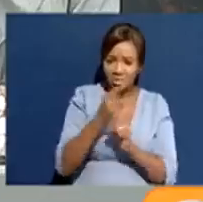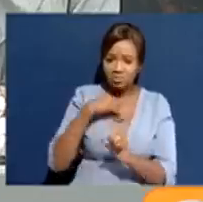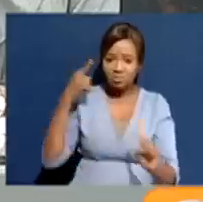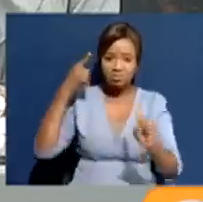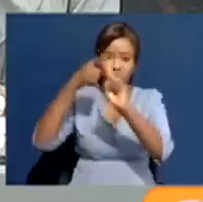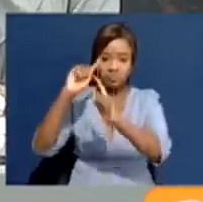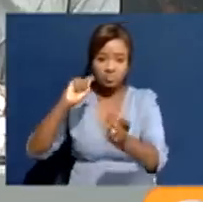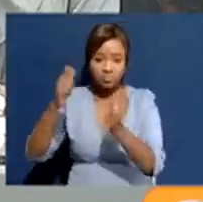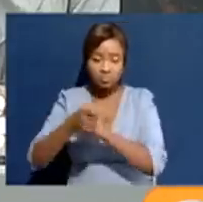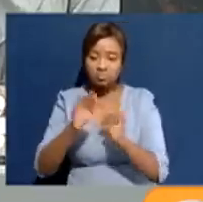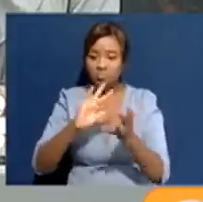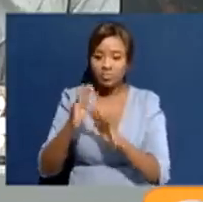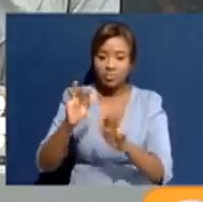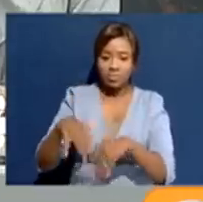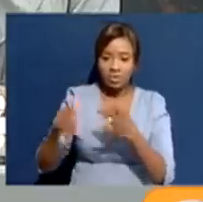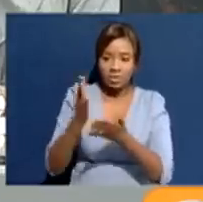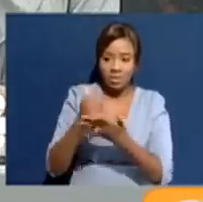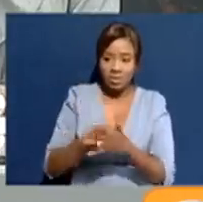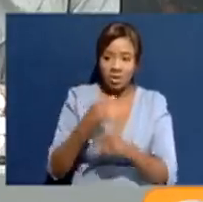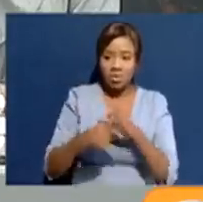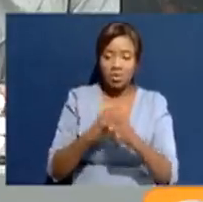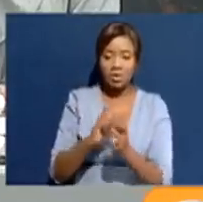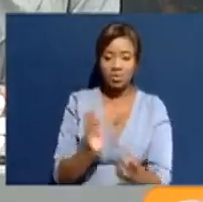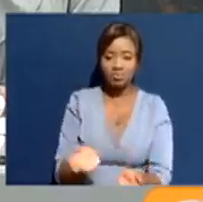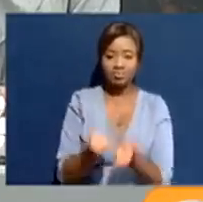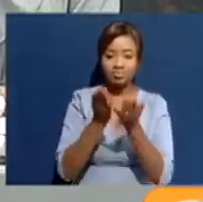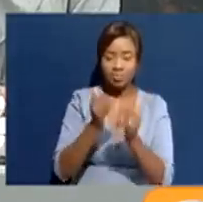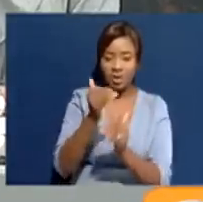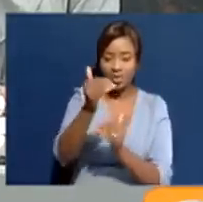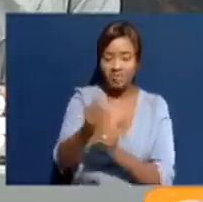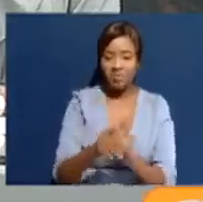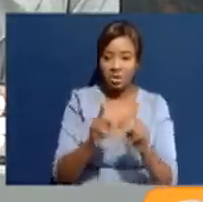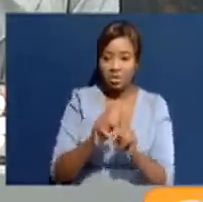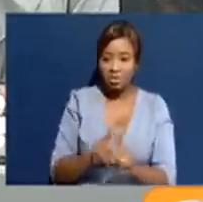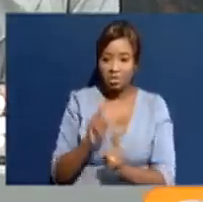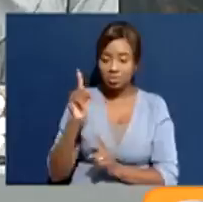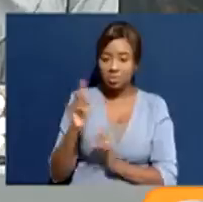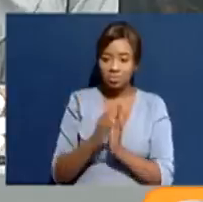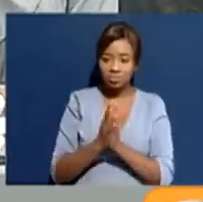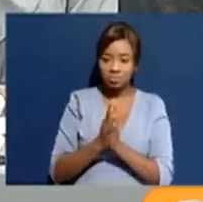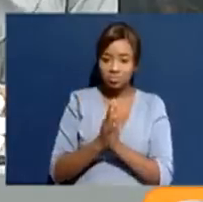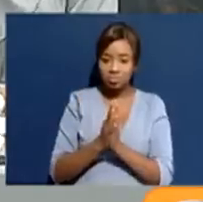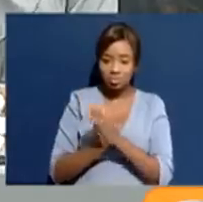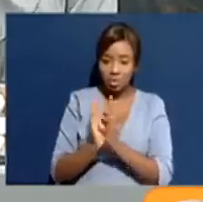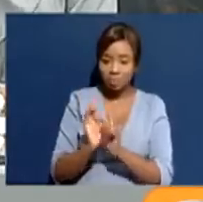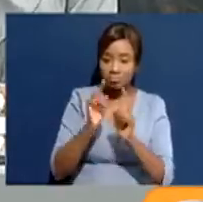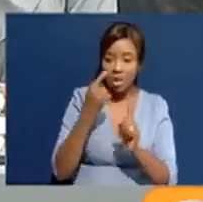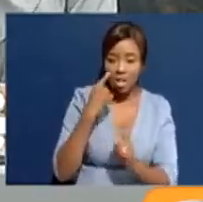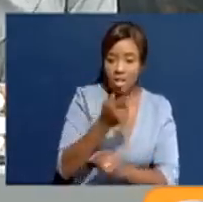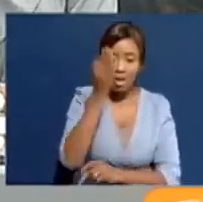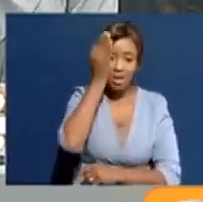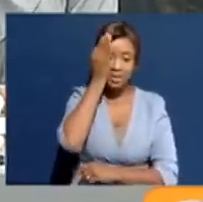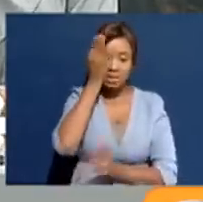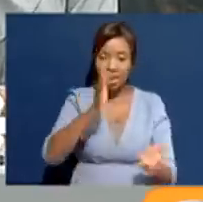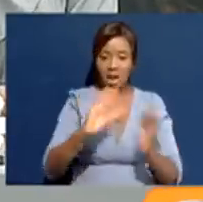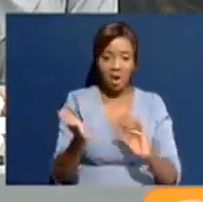jinsi sekta ya kilimo inavyotakana kuwa katika miaka ya baadaye. Mwanahabari wetu Gatete Njoroge alizuru taifa hilo na kutuandalia taarifa